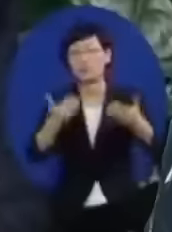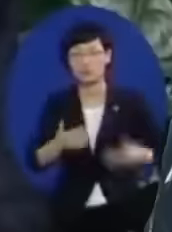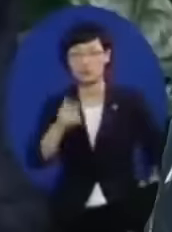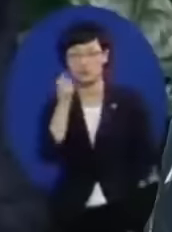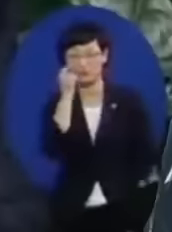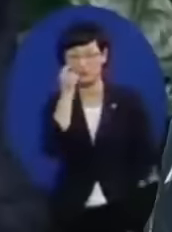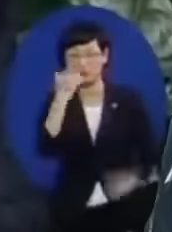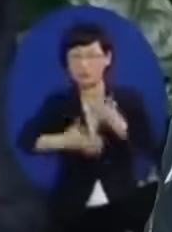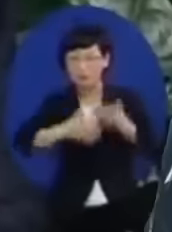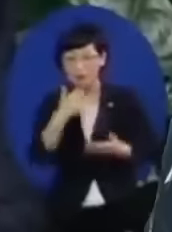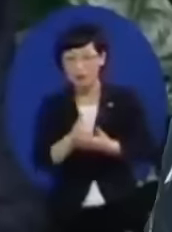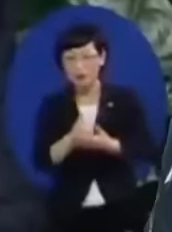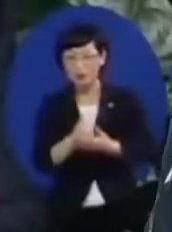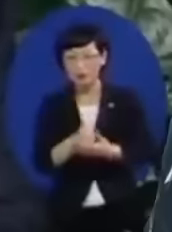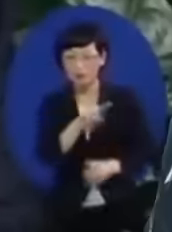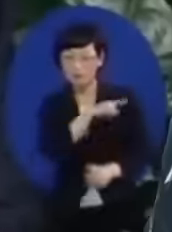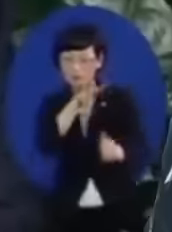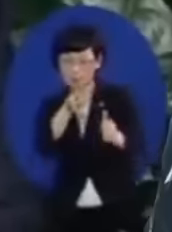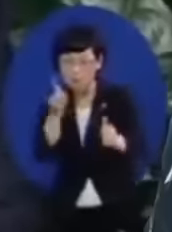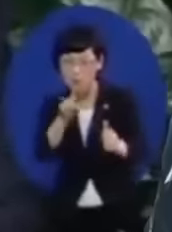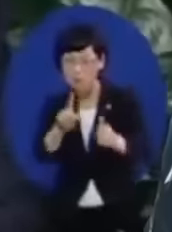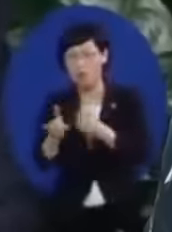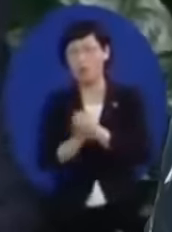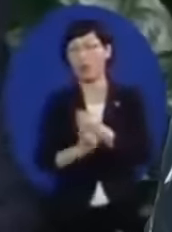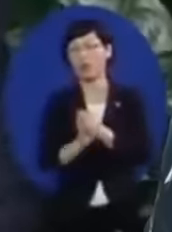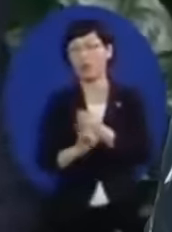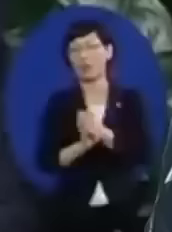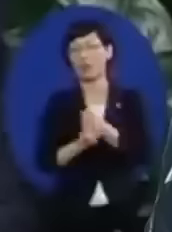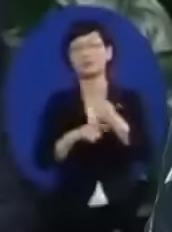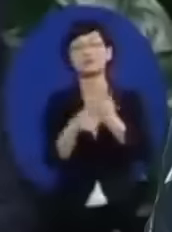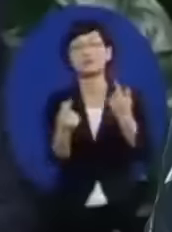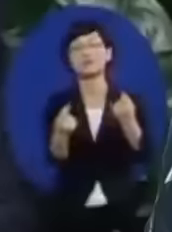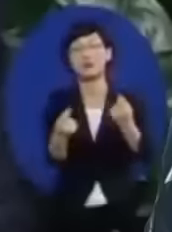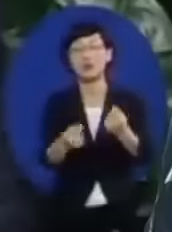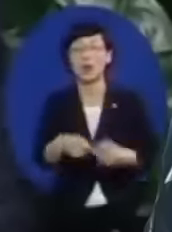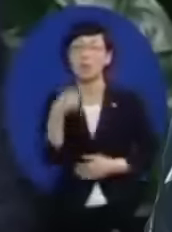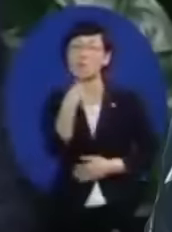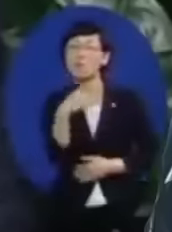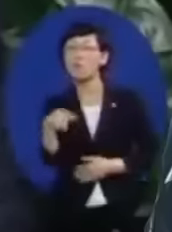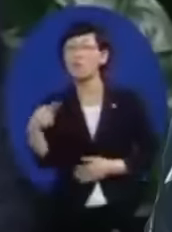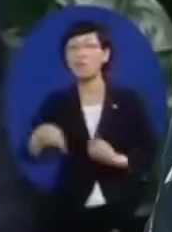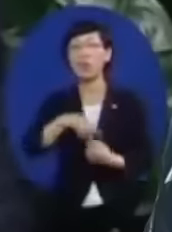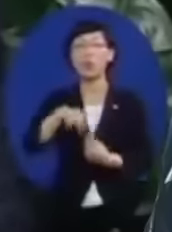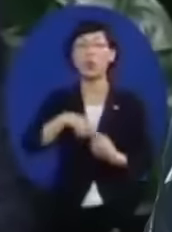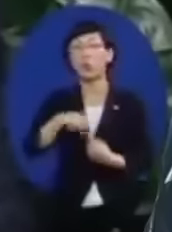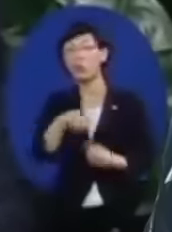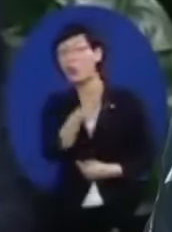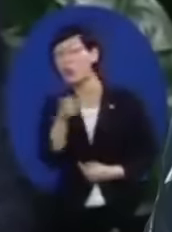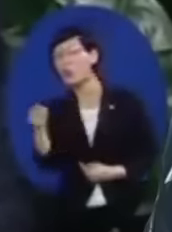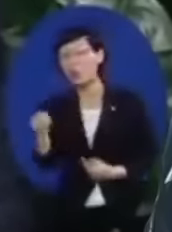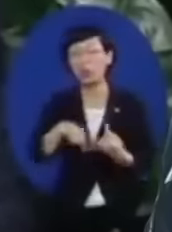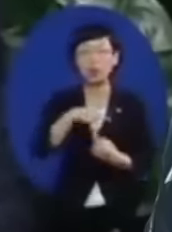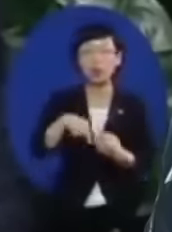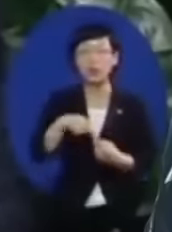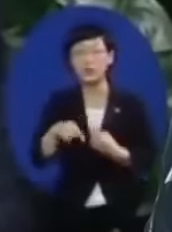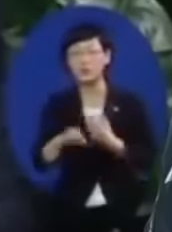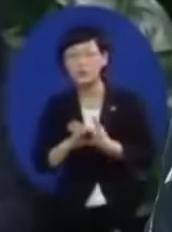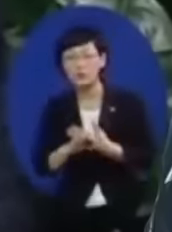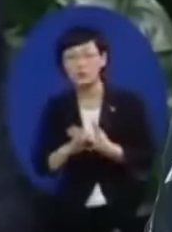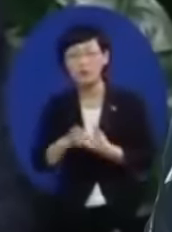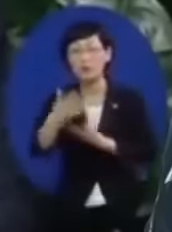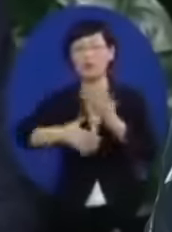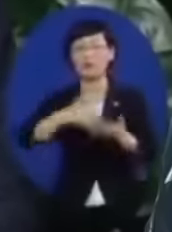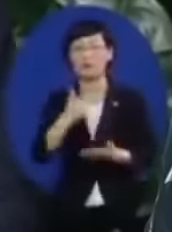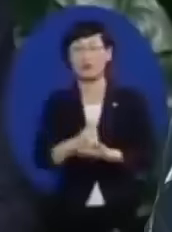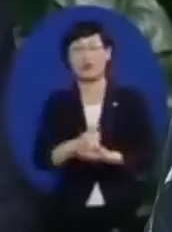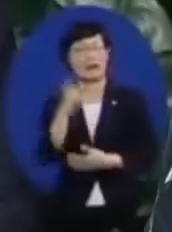받습니다. 하나님이 가장 미워하는 것 변명하는 것입니다. 뭐 어쩌고 저쩌고 이 때문에 저 때문에 변명을 하면